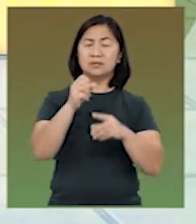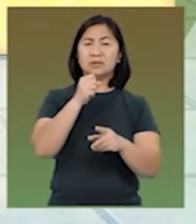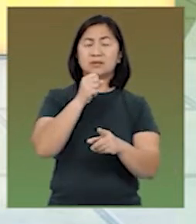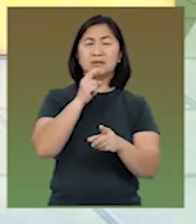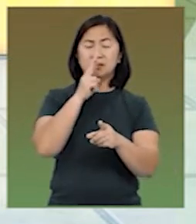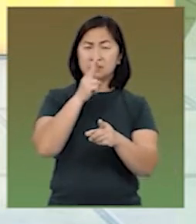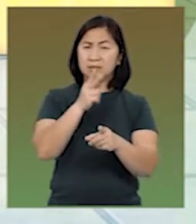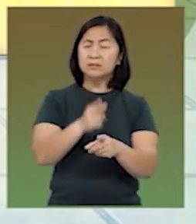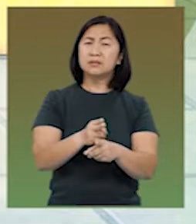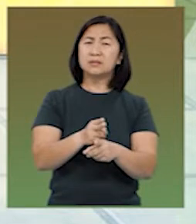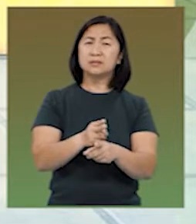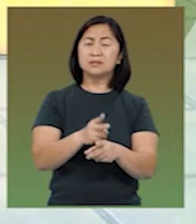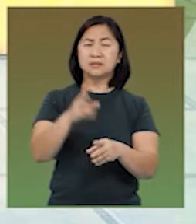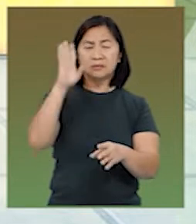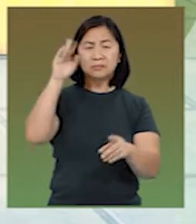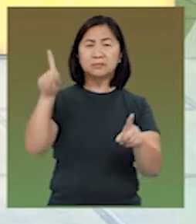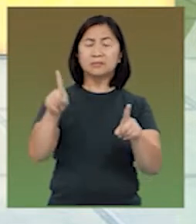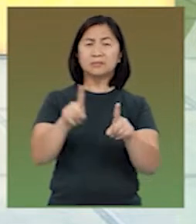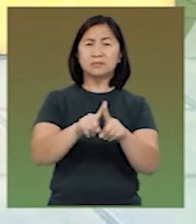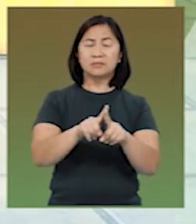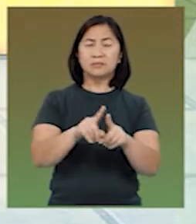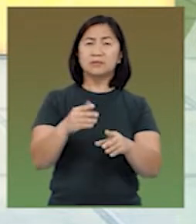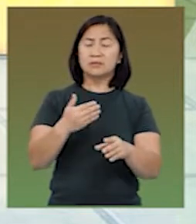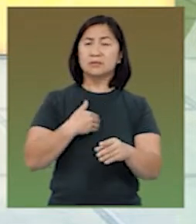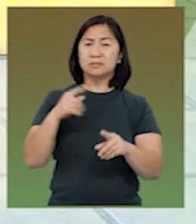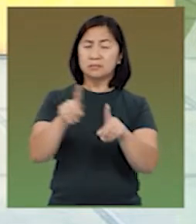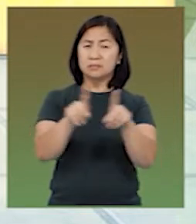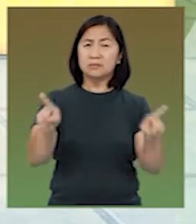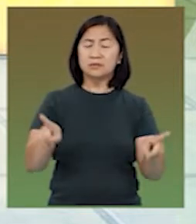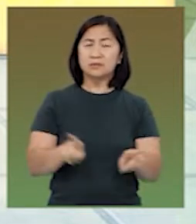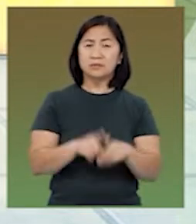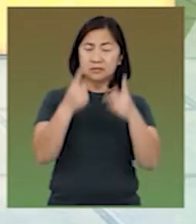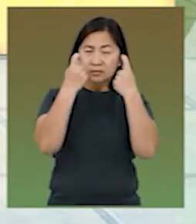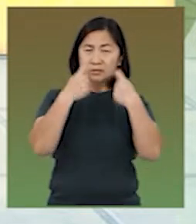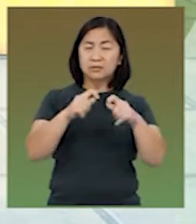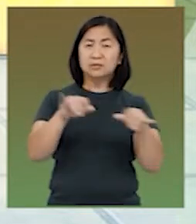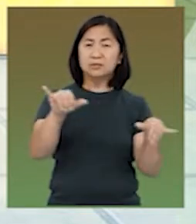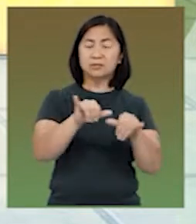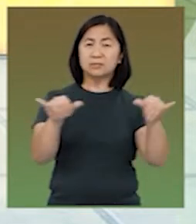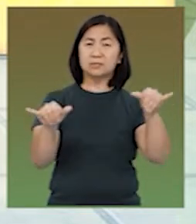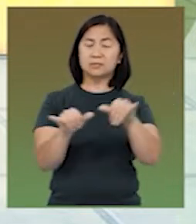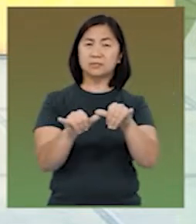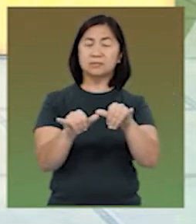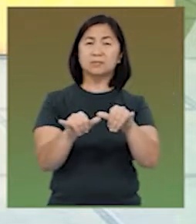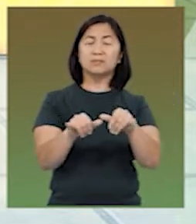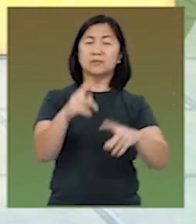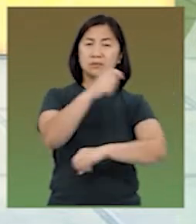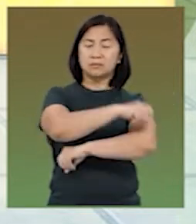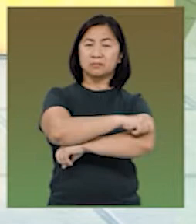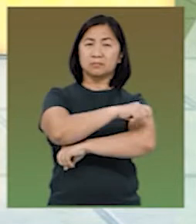Talaga, kuya? Ako rin. Susukatin ko ang mesa gamit ang measuring tape.